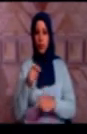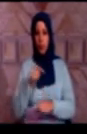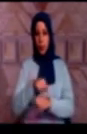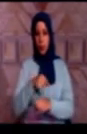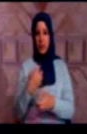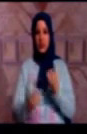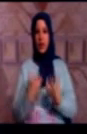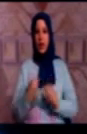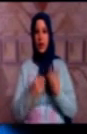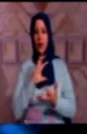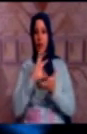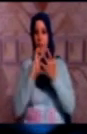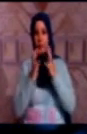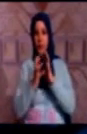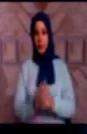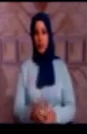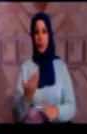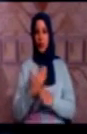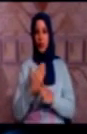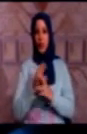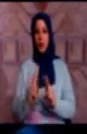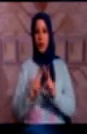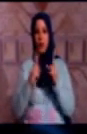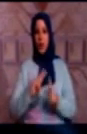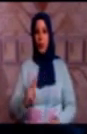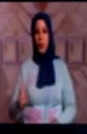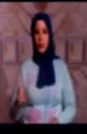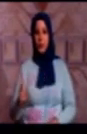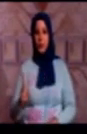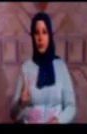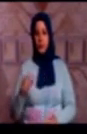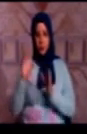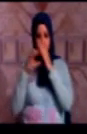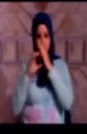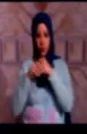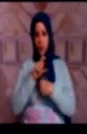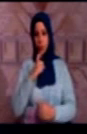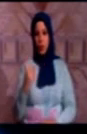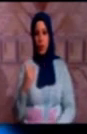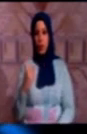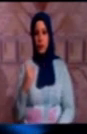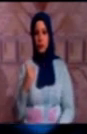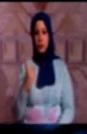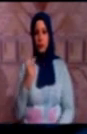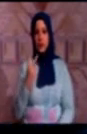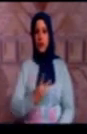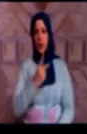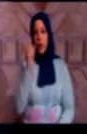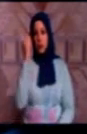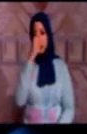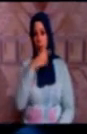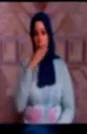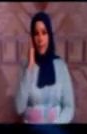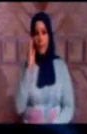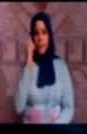نتيجه يعني تغير المناسب يعني على اعتبار طبعا شهر